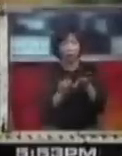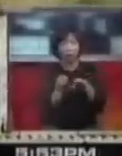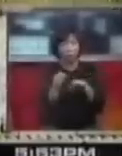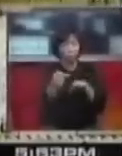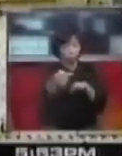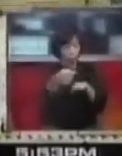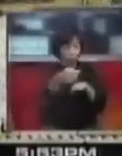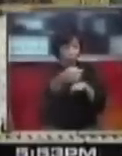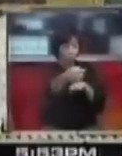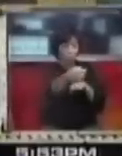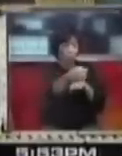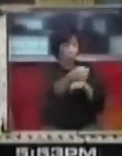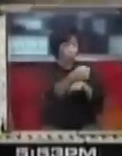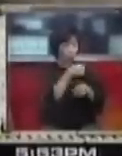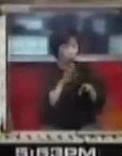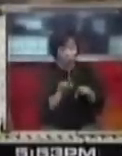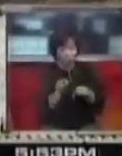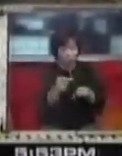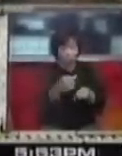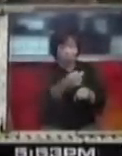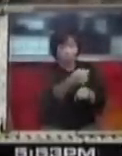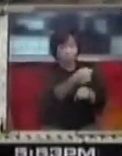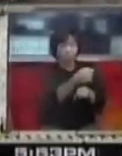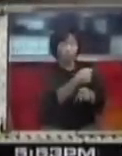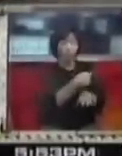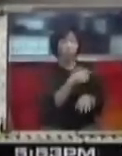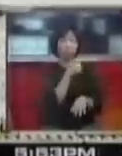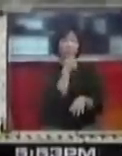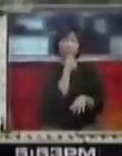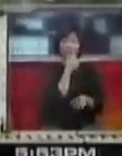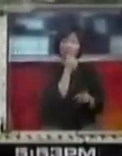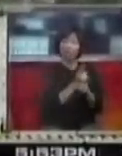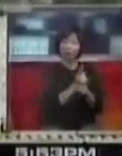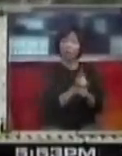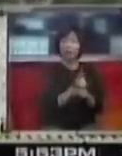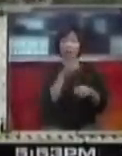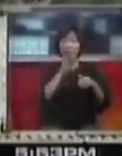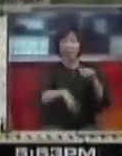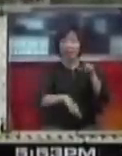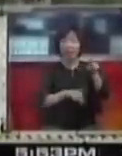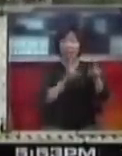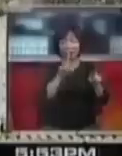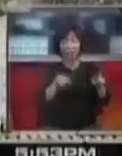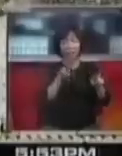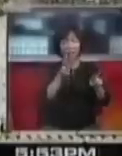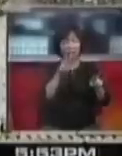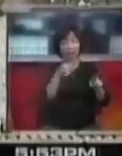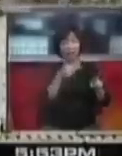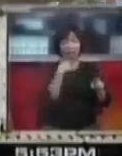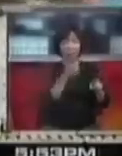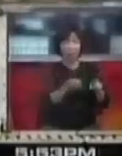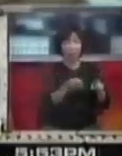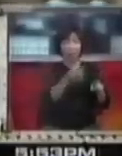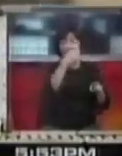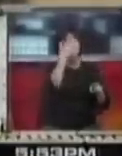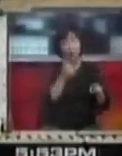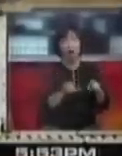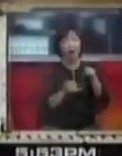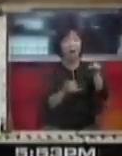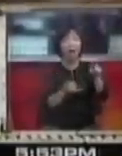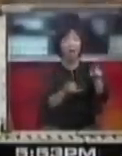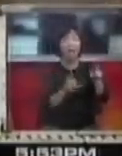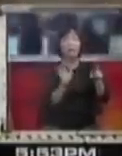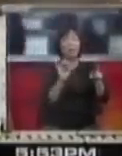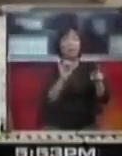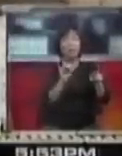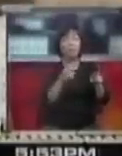agos nito patungo sa mga kabayan. Ayon kay Engineer John Macalay ng DPWH, dahil daw ito sa mga